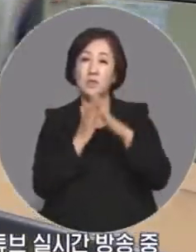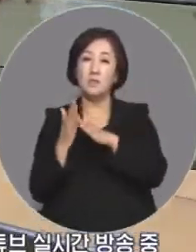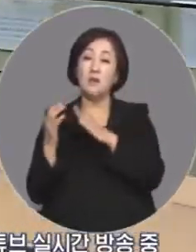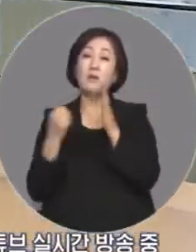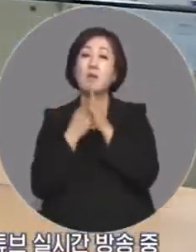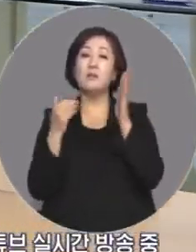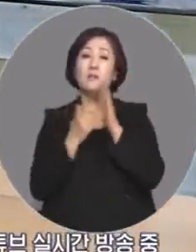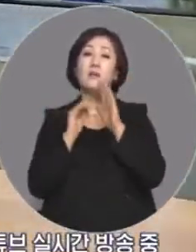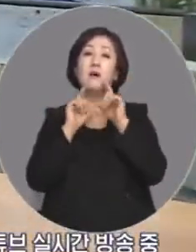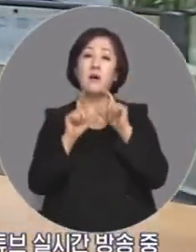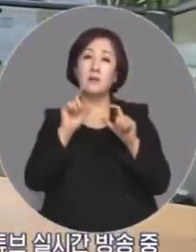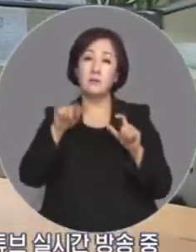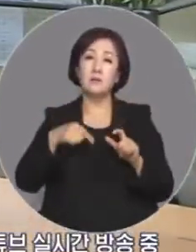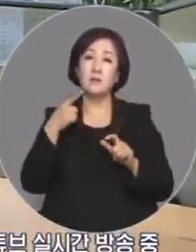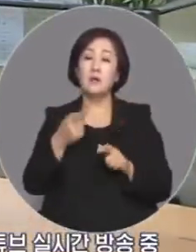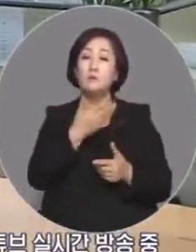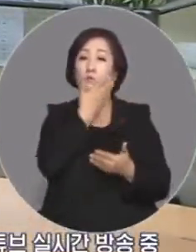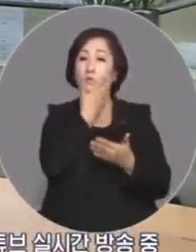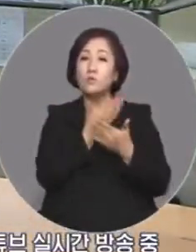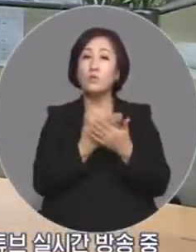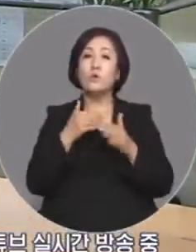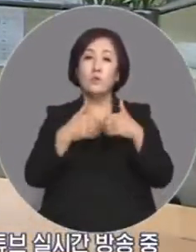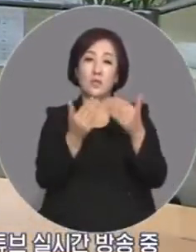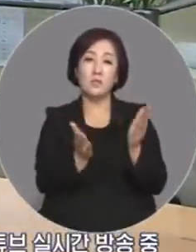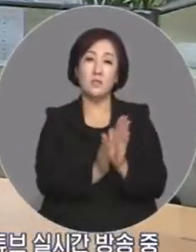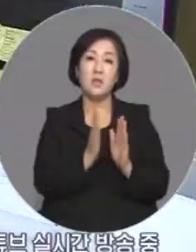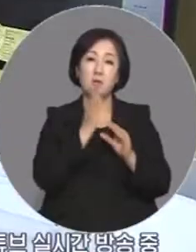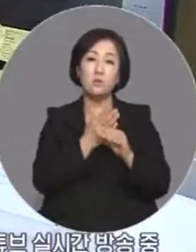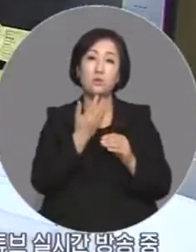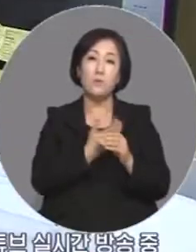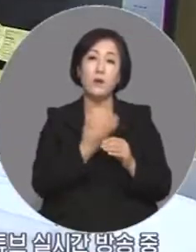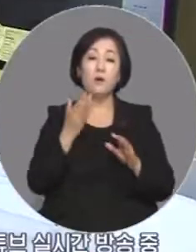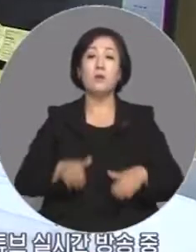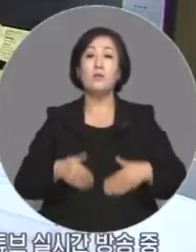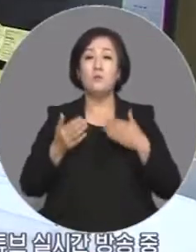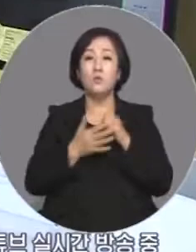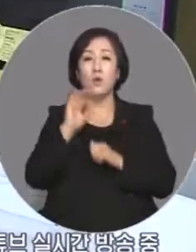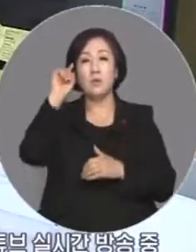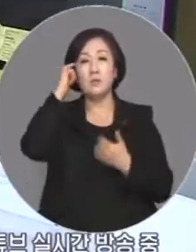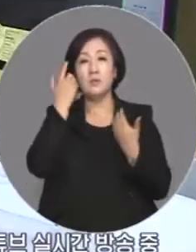기정사실화된 뒤 핵심 경제단체가 중구로 빠져나간다는 남구 쪽의